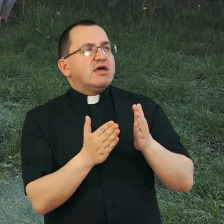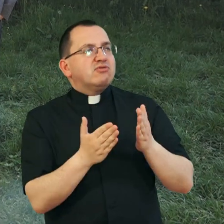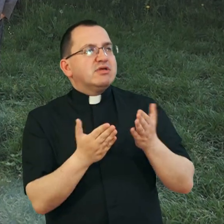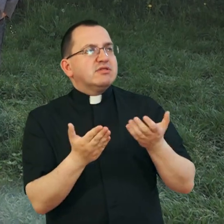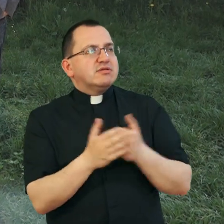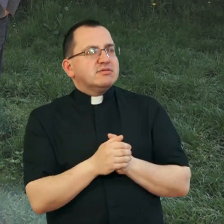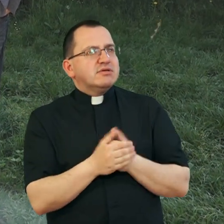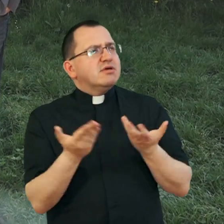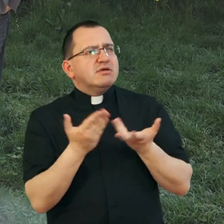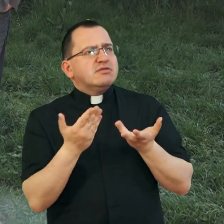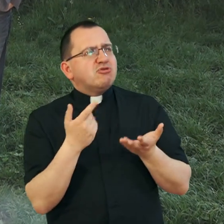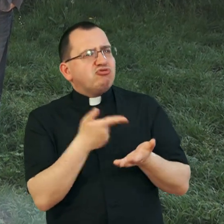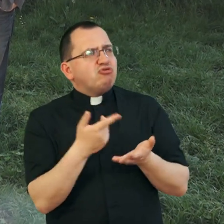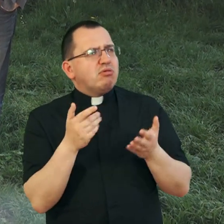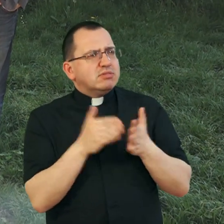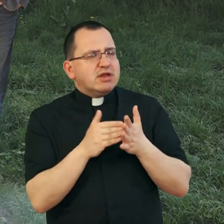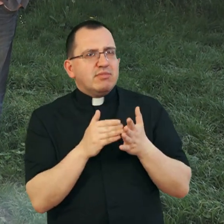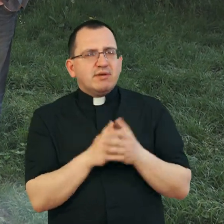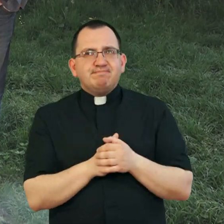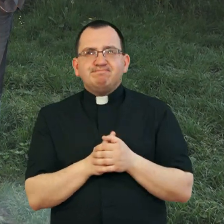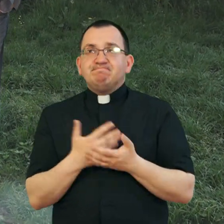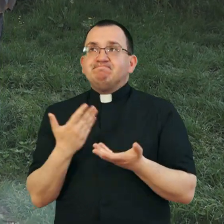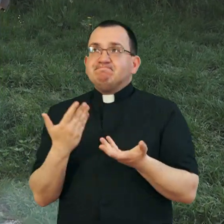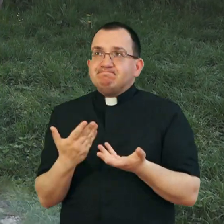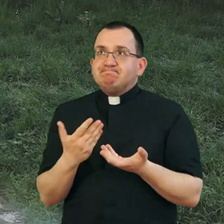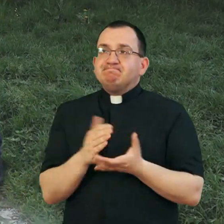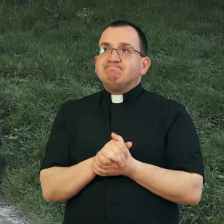kakvi su plodovi, zašto se to isplati? Zašto se isplati?